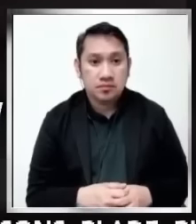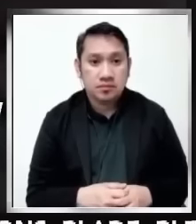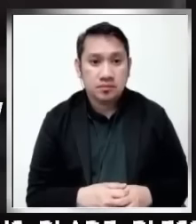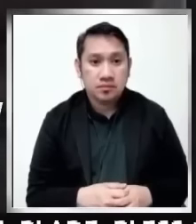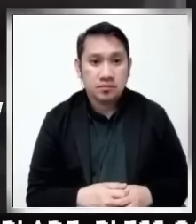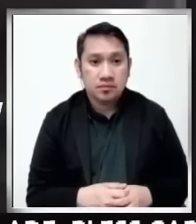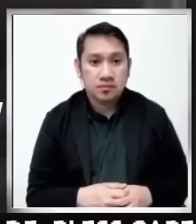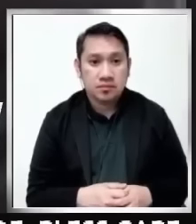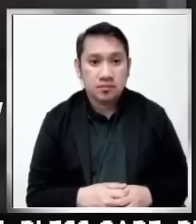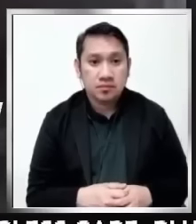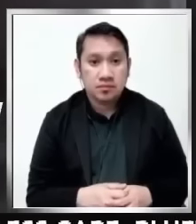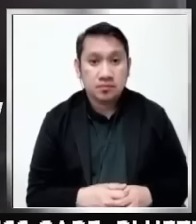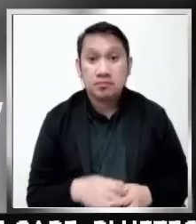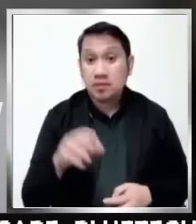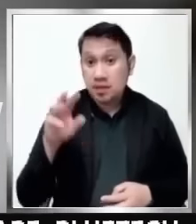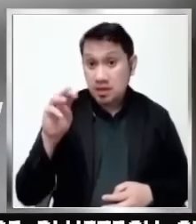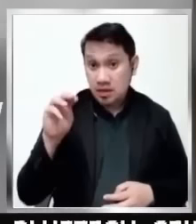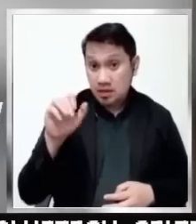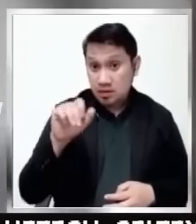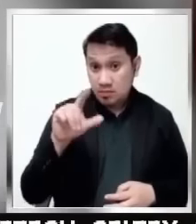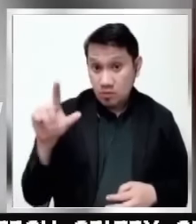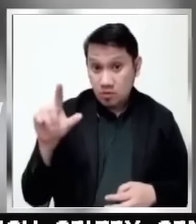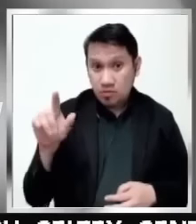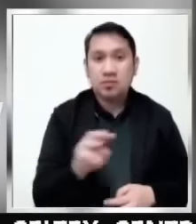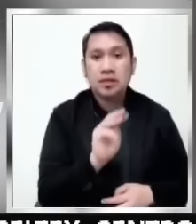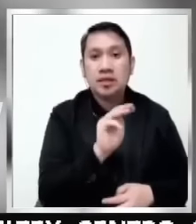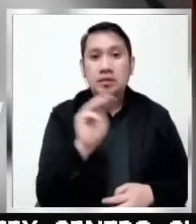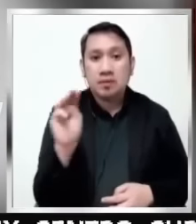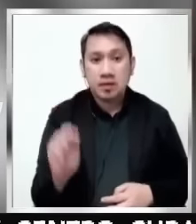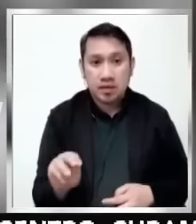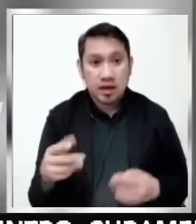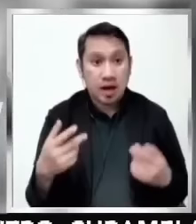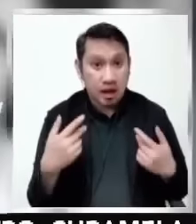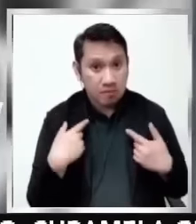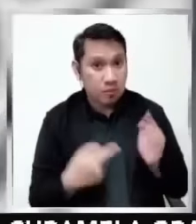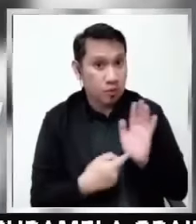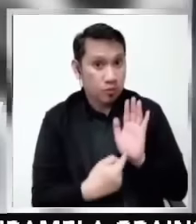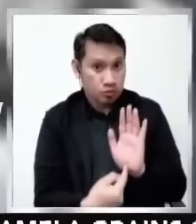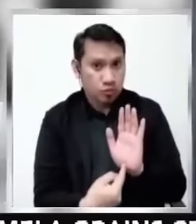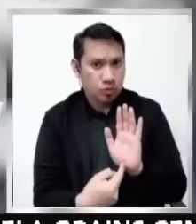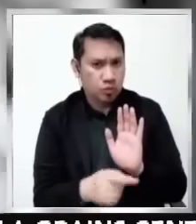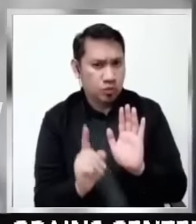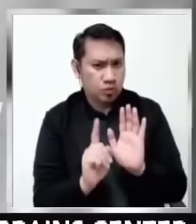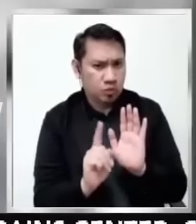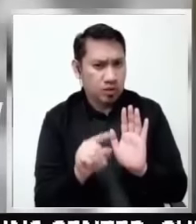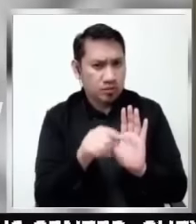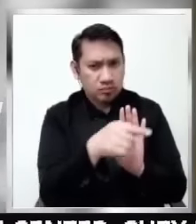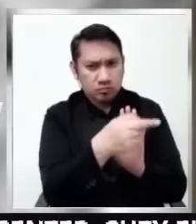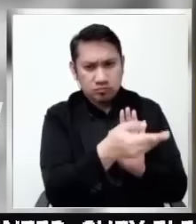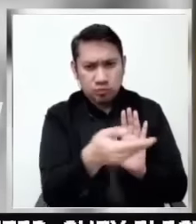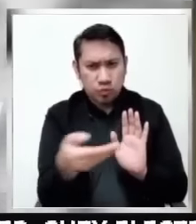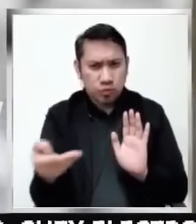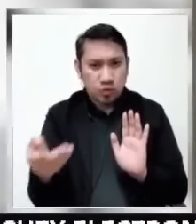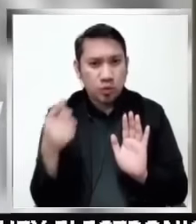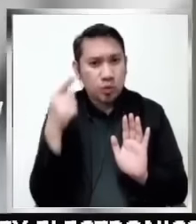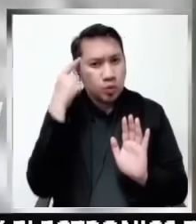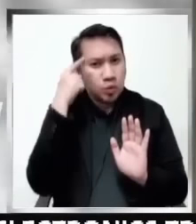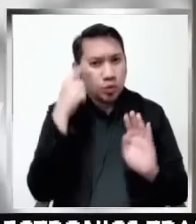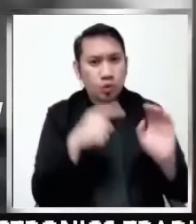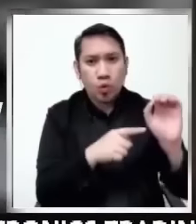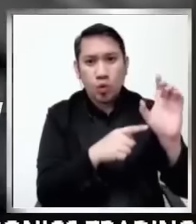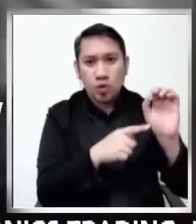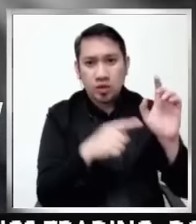Sa isang mall naman sa Maynila, inabutang naka-display pa sa eskaparate ang mga akalain mong original na mga shampoo, lotion at